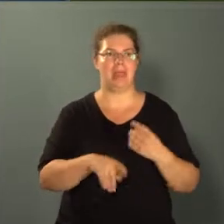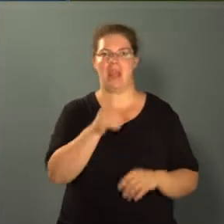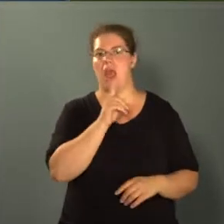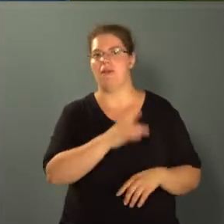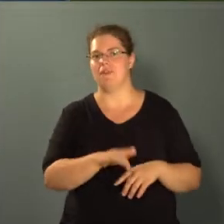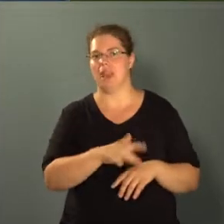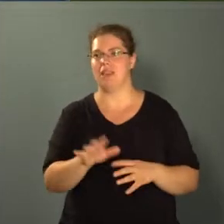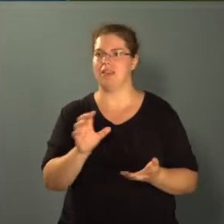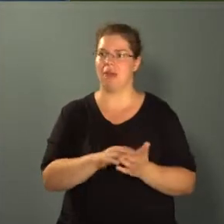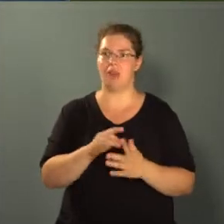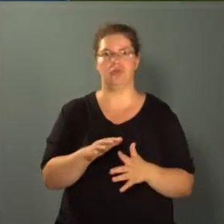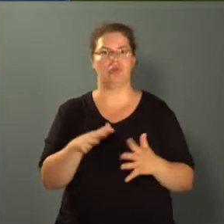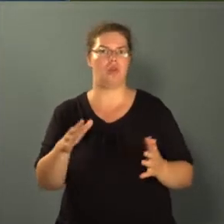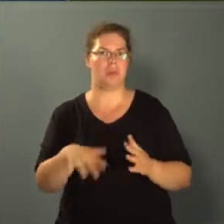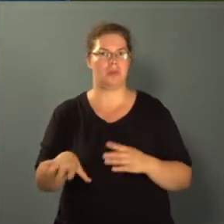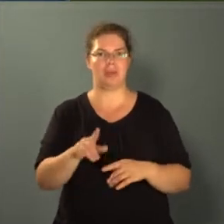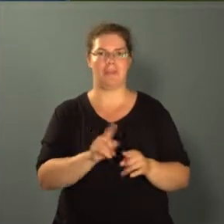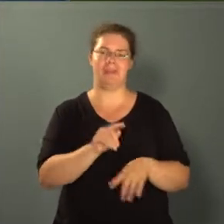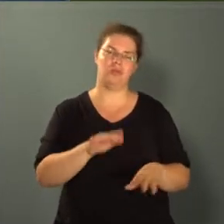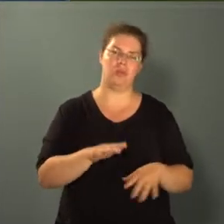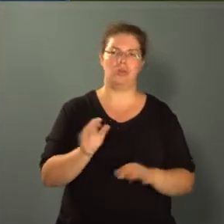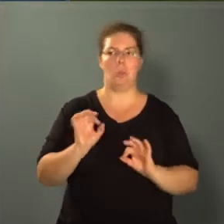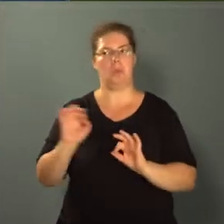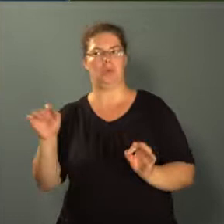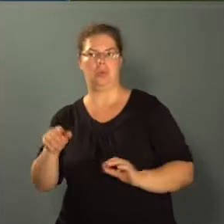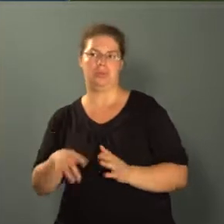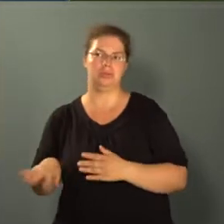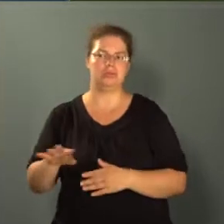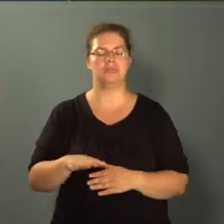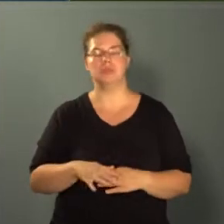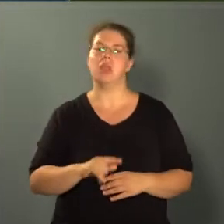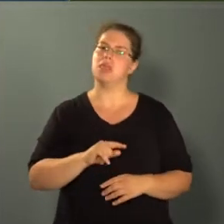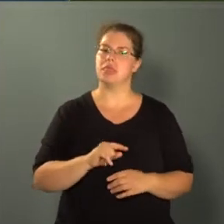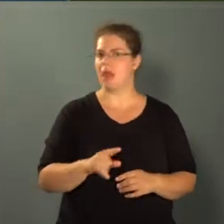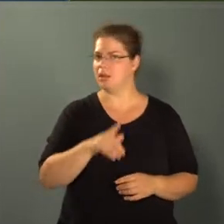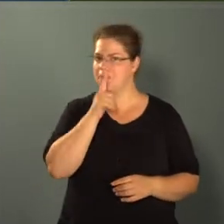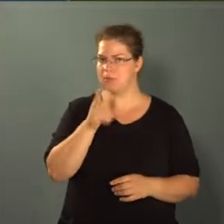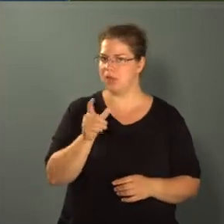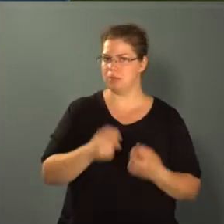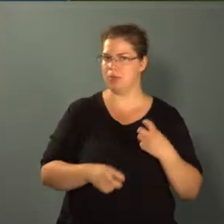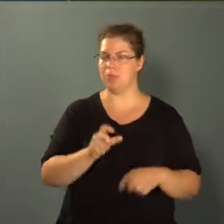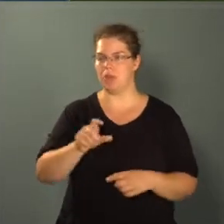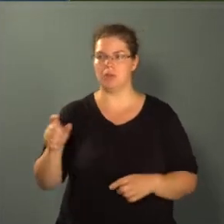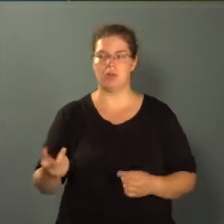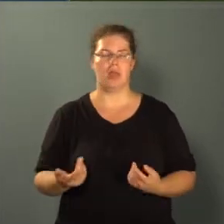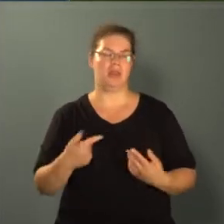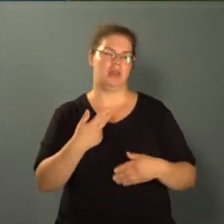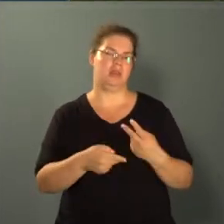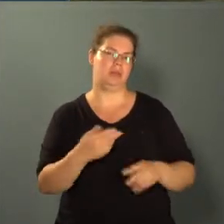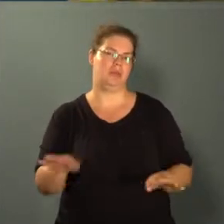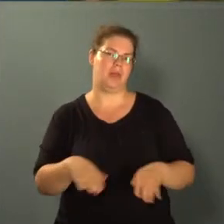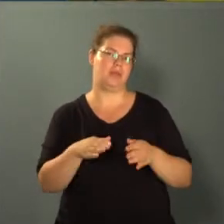egy nagyobb közeg, mint a Soroksár, nagyobb infrastruktúrával, de én úgy gondolom, hogy velük se lesz probléma, tehát föl fogják venni itt a